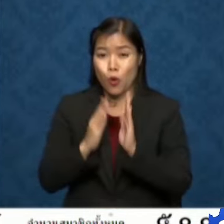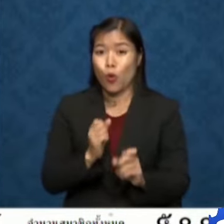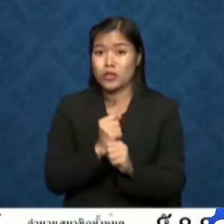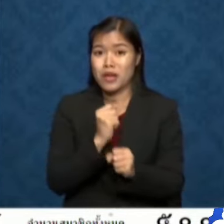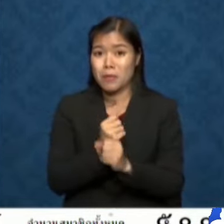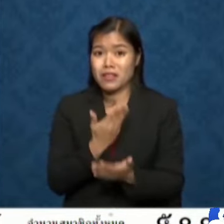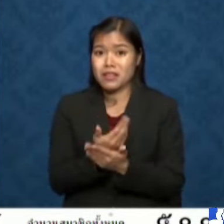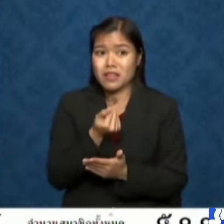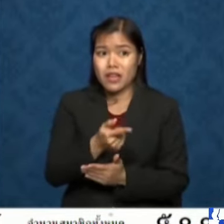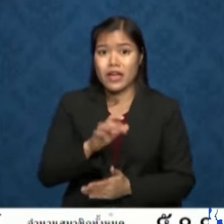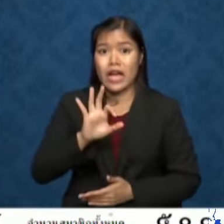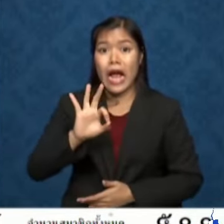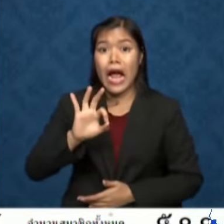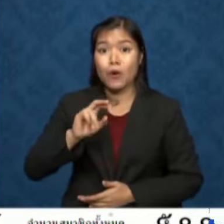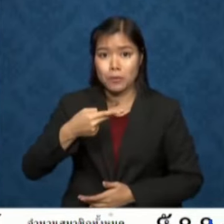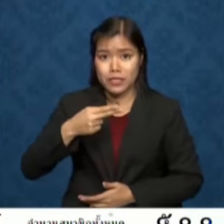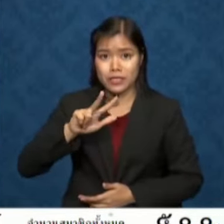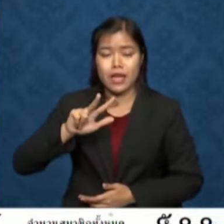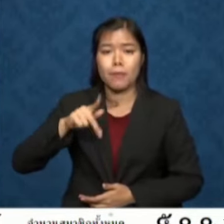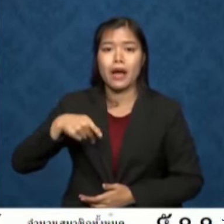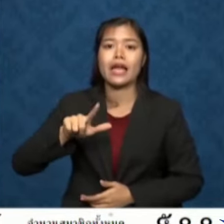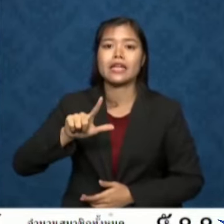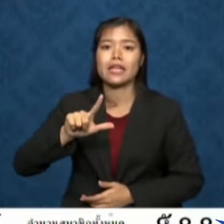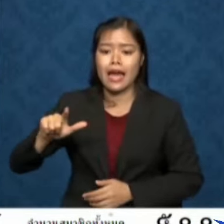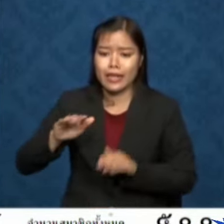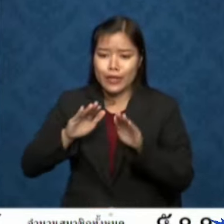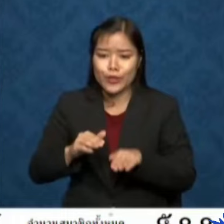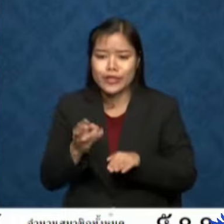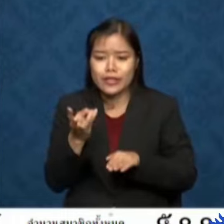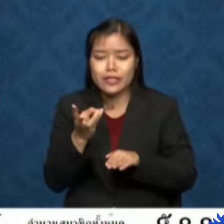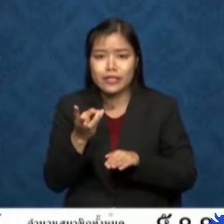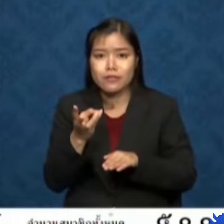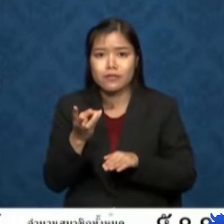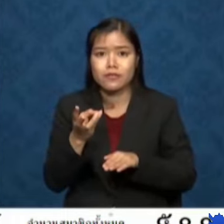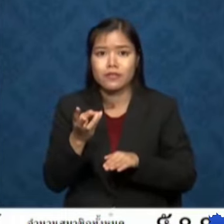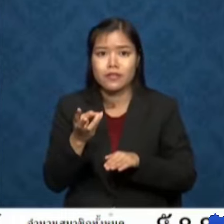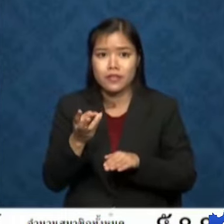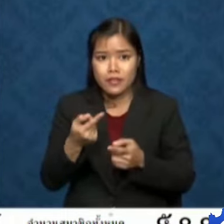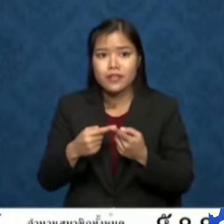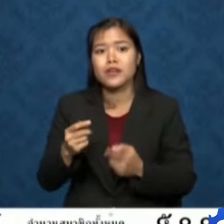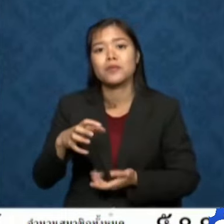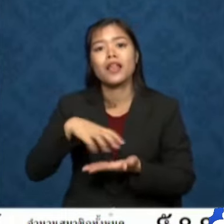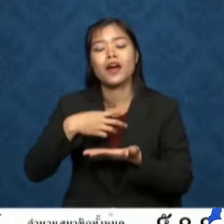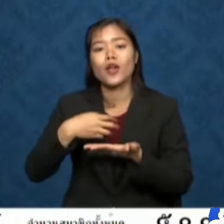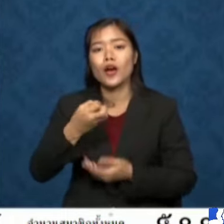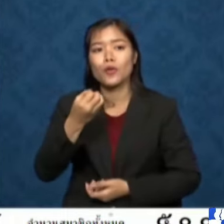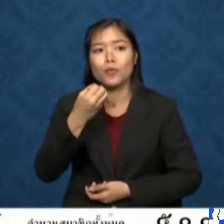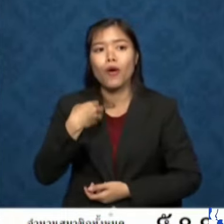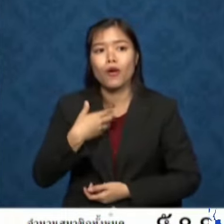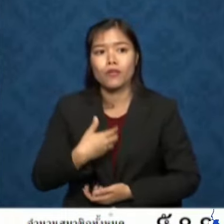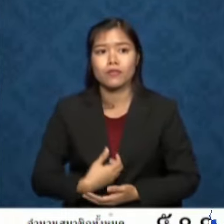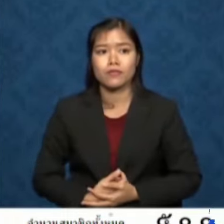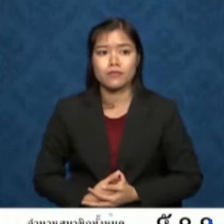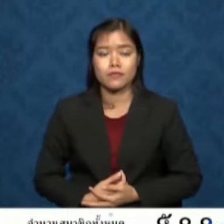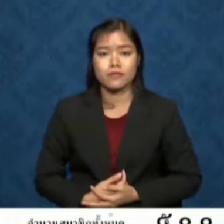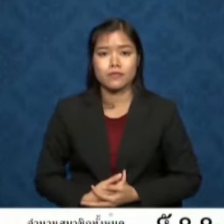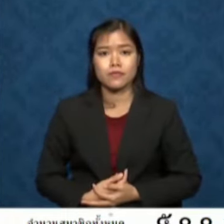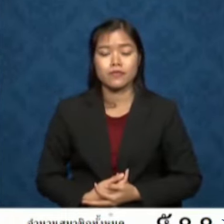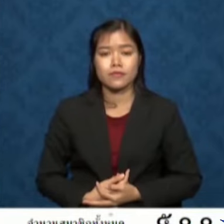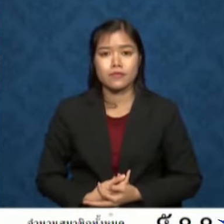ฮะ 93000ล้านบาทลดลงจิ๊ดเดียวยังกล้ามาเค็มผลงานเดี๋ยวผมจะเดี๋ยวผมจะ